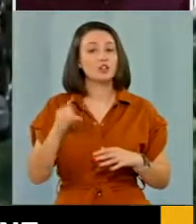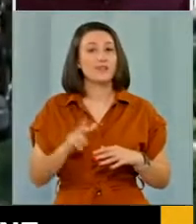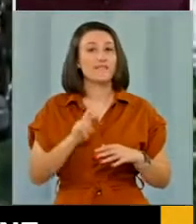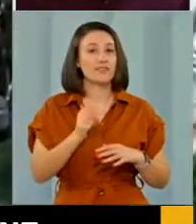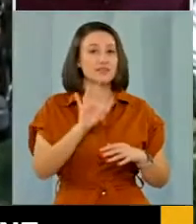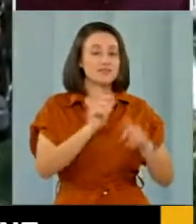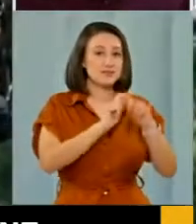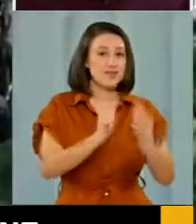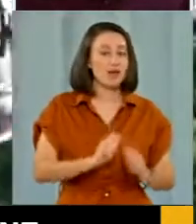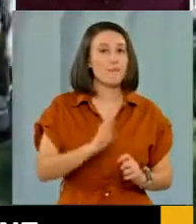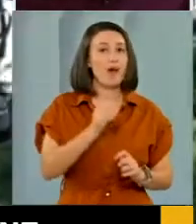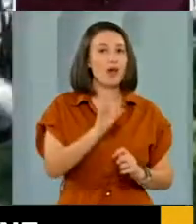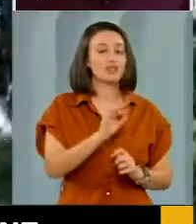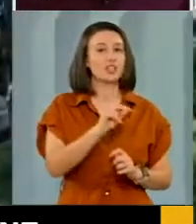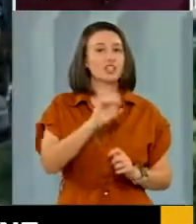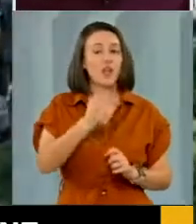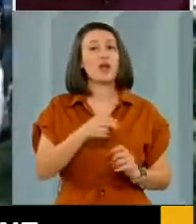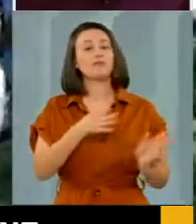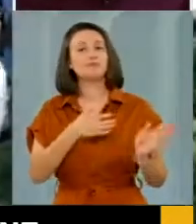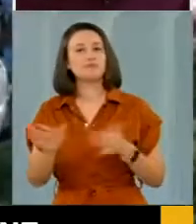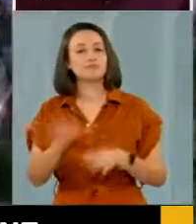vest a țării, în Banat și Crișana, cu rafale de